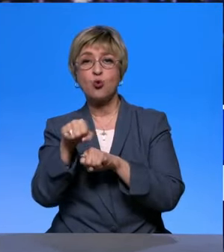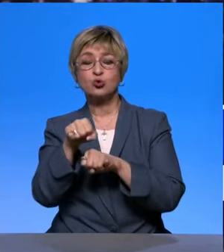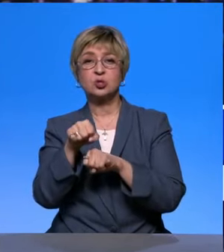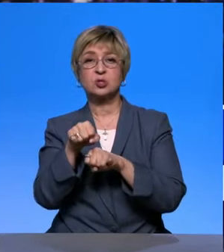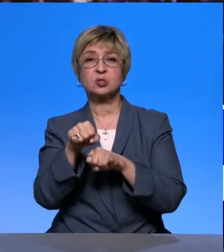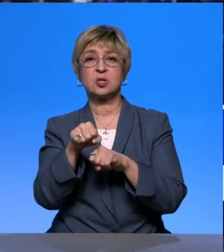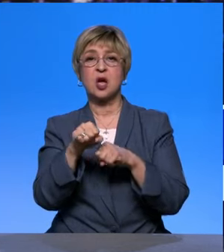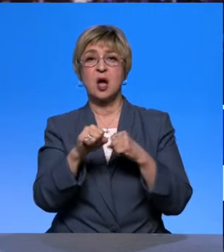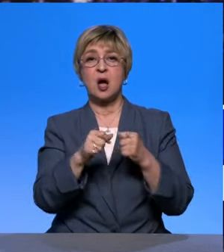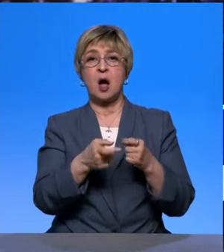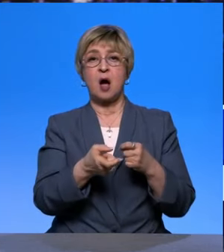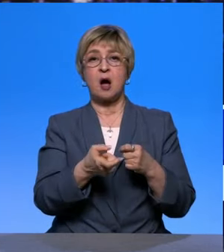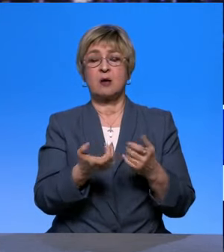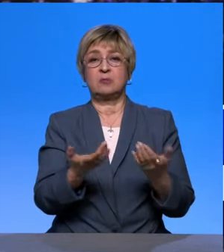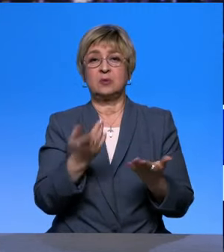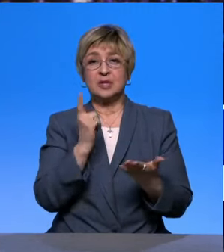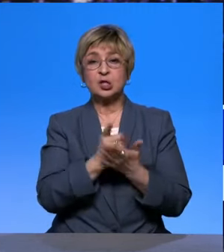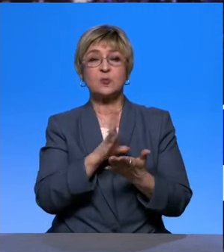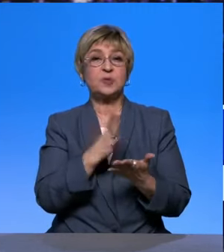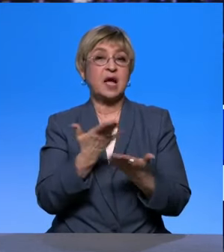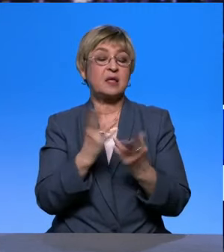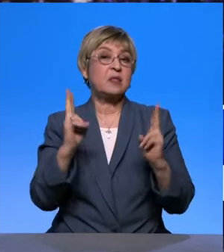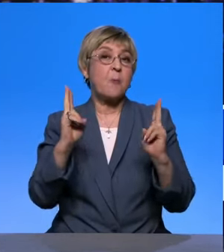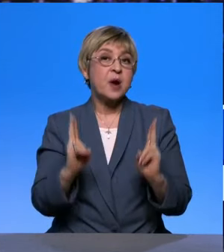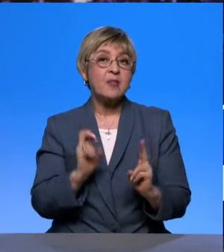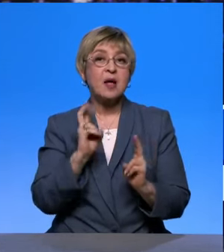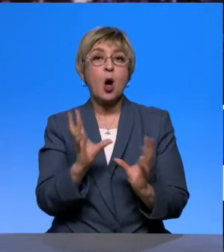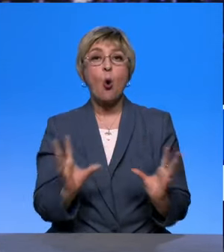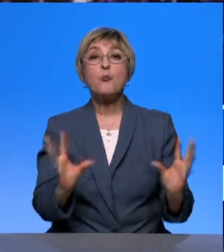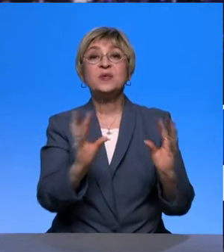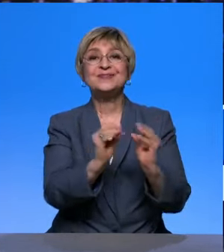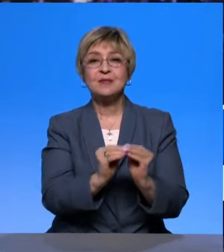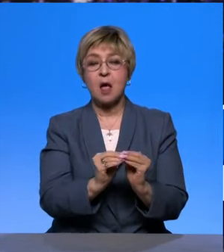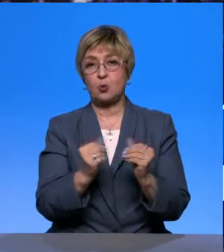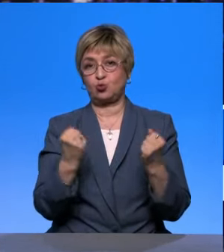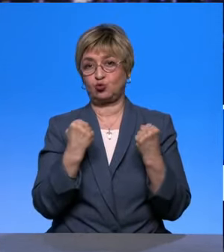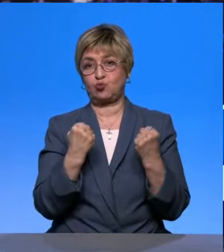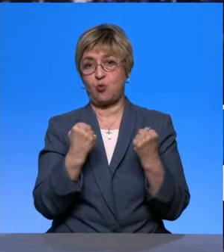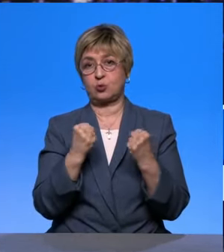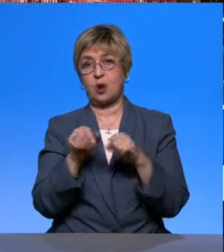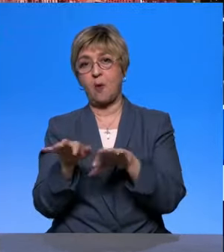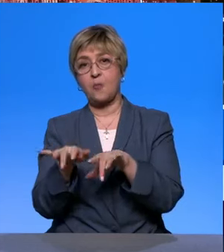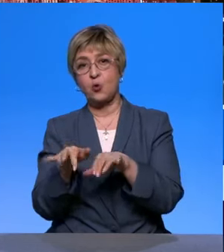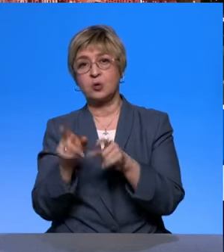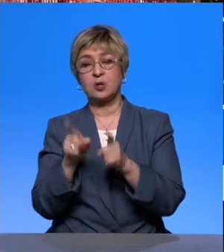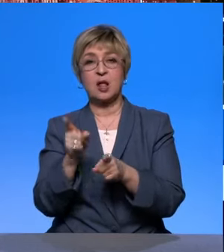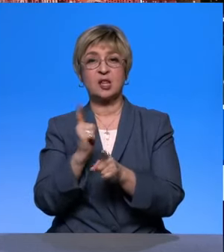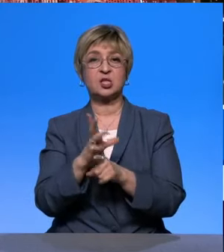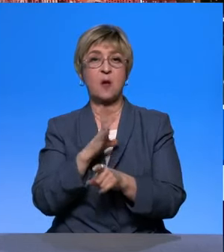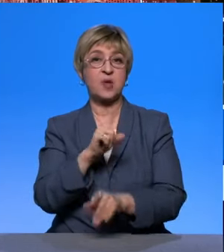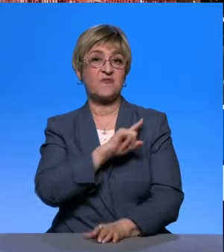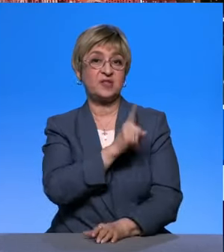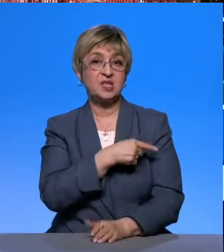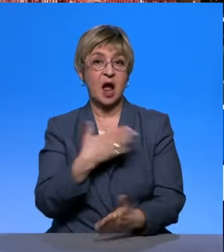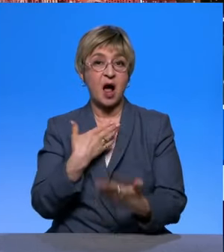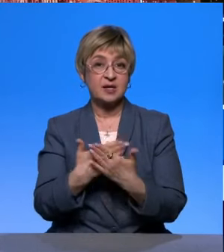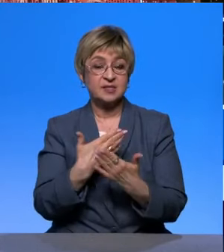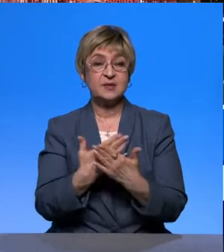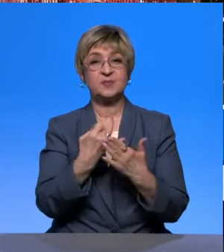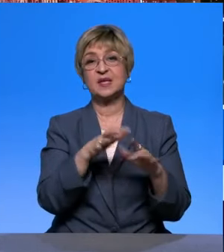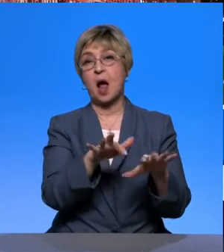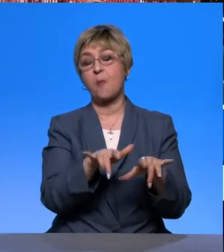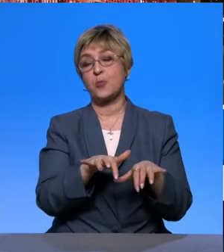принципу? Ну, должны же быть какие-то критерии, как объединяют дисциплины, вот, чтобы там ведь должна быть физическая активность и некая компьютерная, виртуальная, да, такая